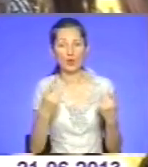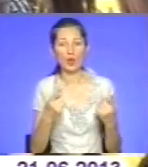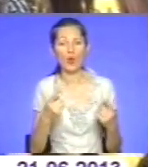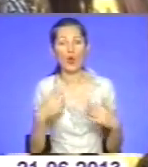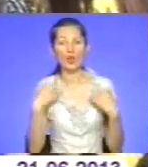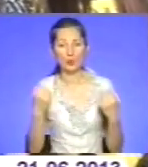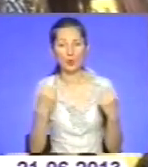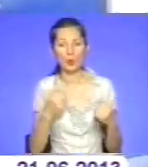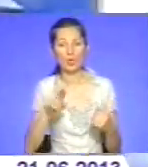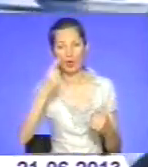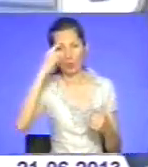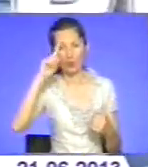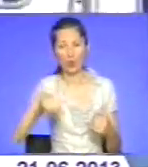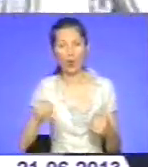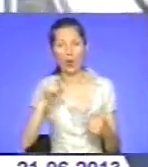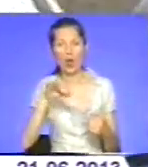динамівців.